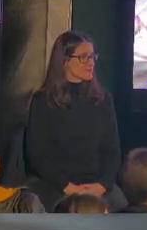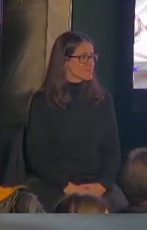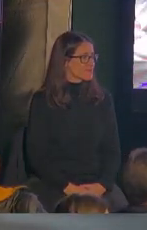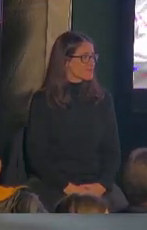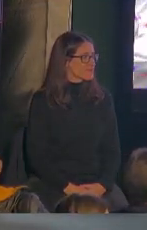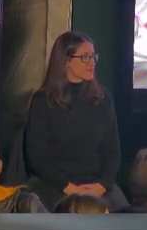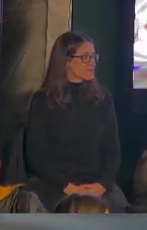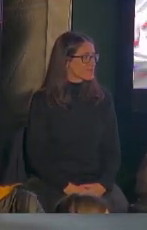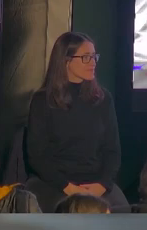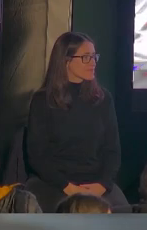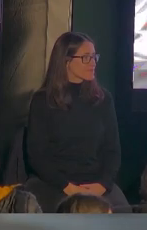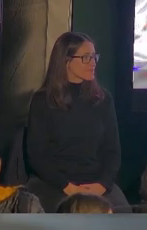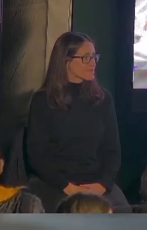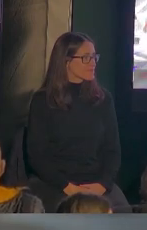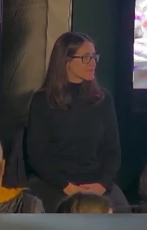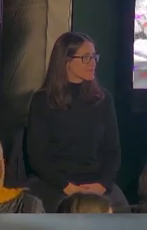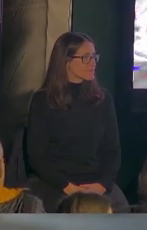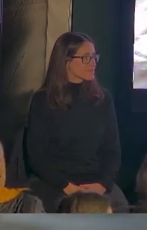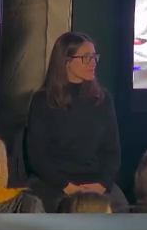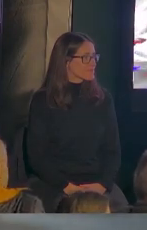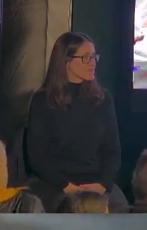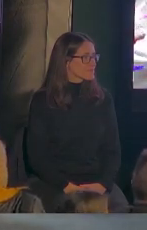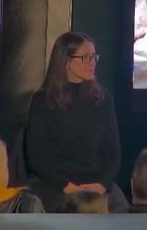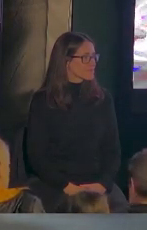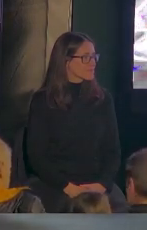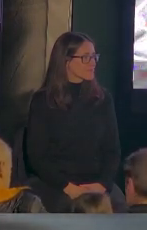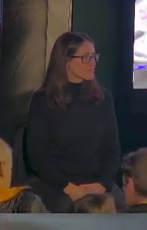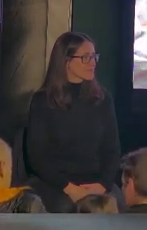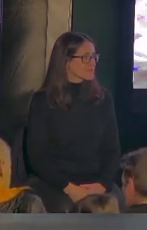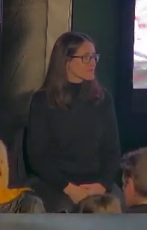I amb això